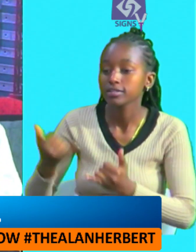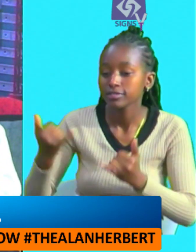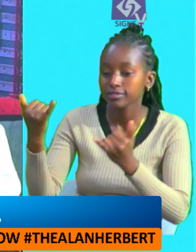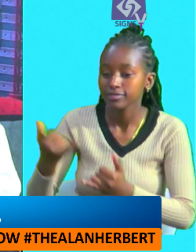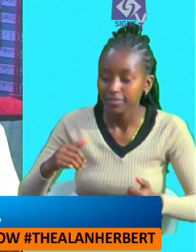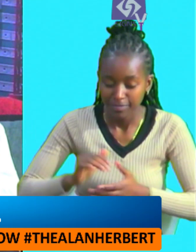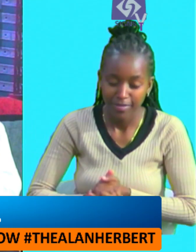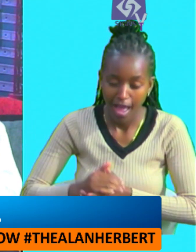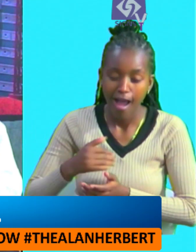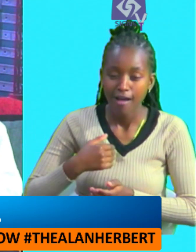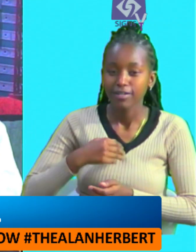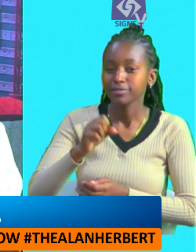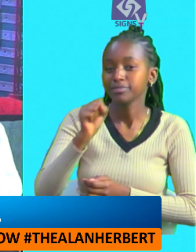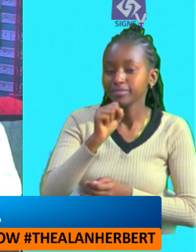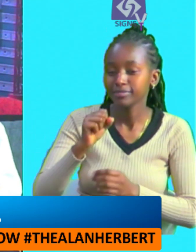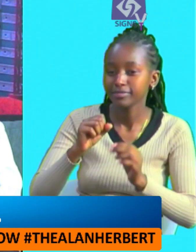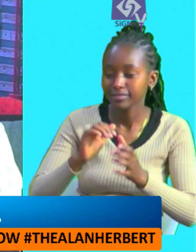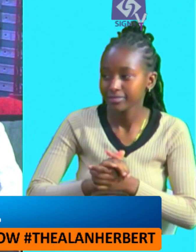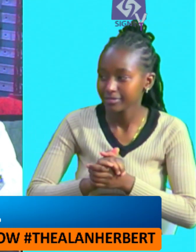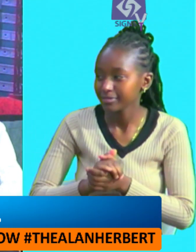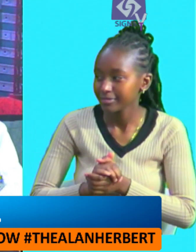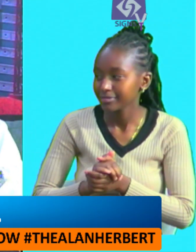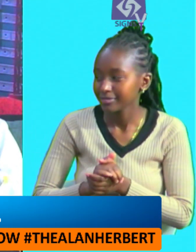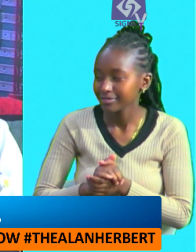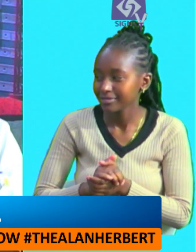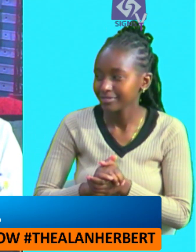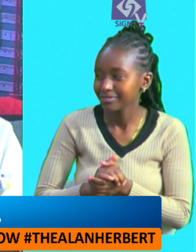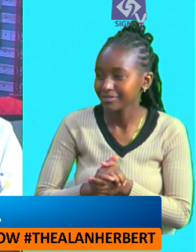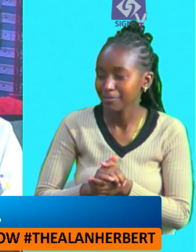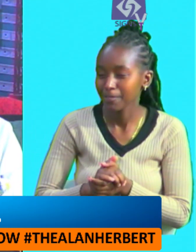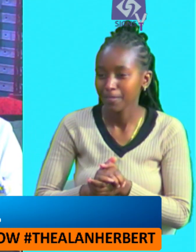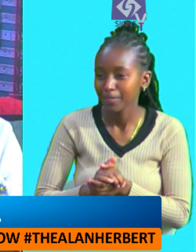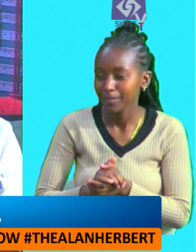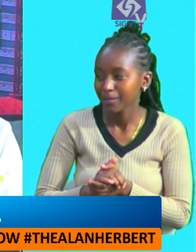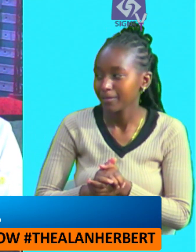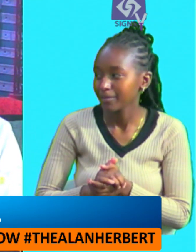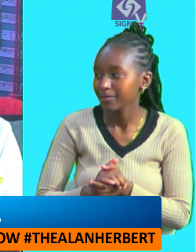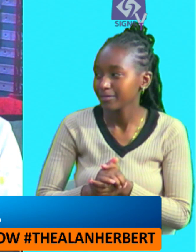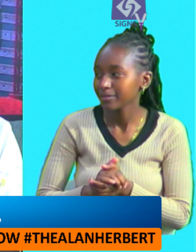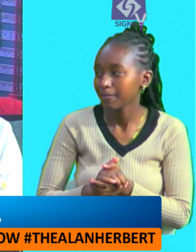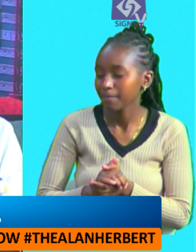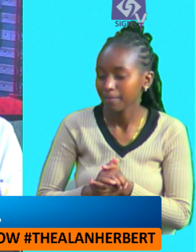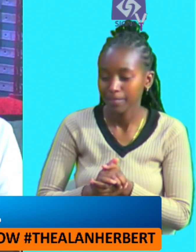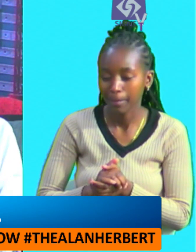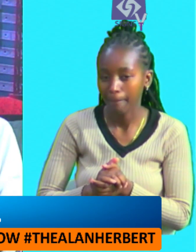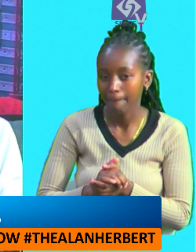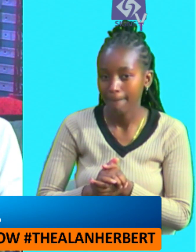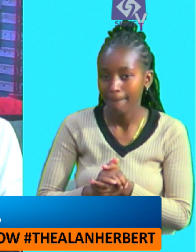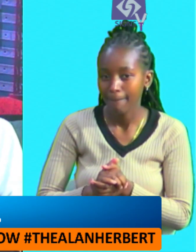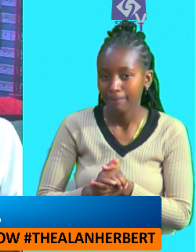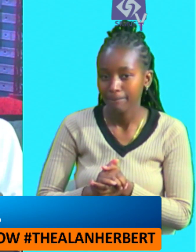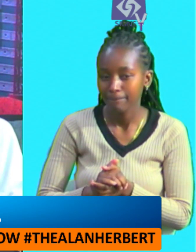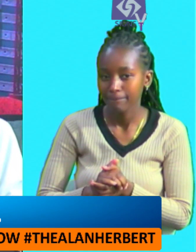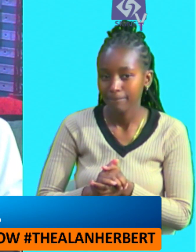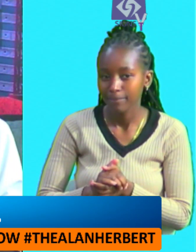Yeah, I've gained so much from them. And today morning, I think hata ni jana usiku nikilala. Yeah. Hata nikiwa kwa bed, nilikuwa tu